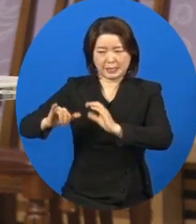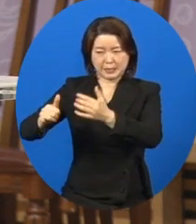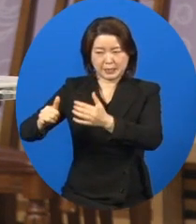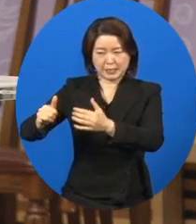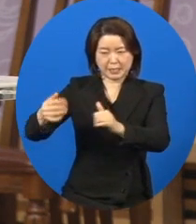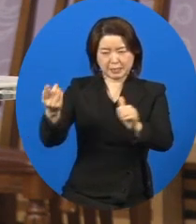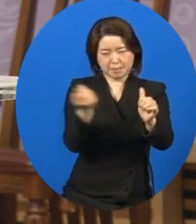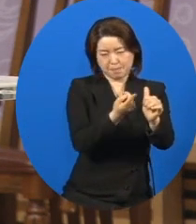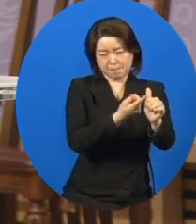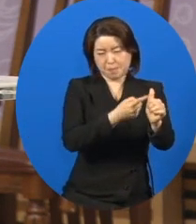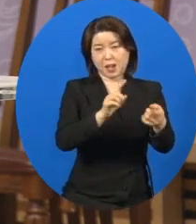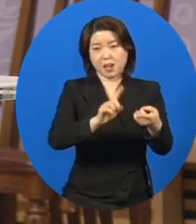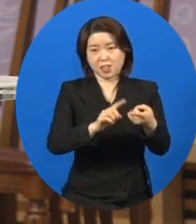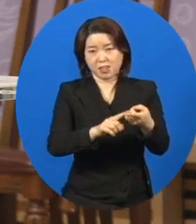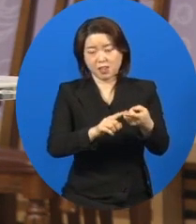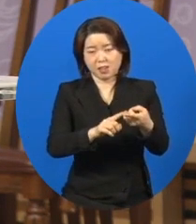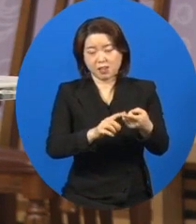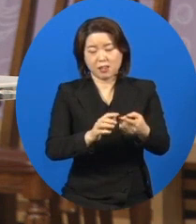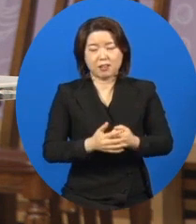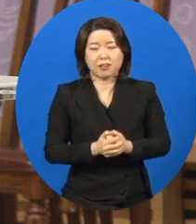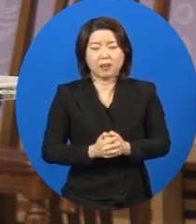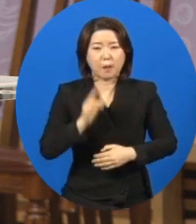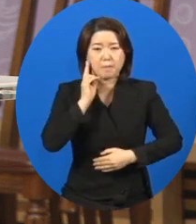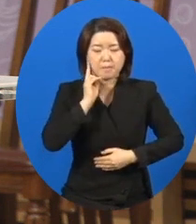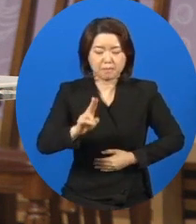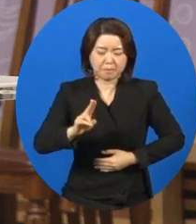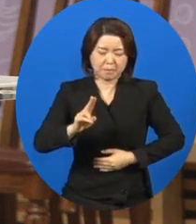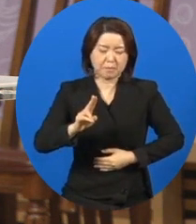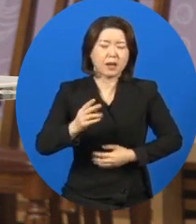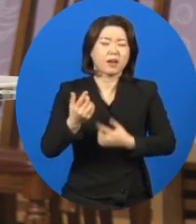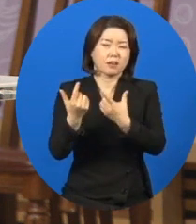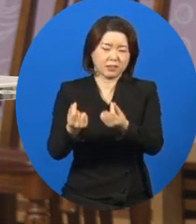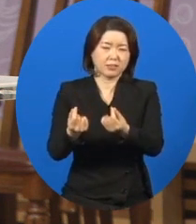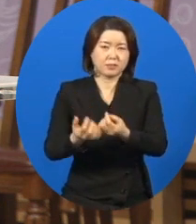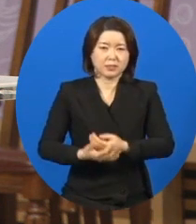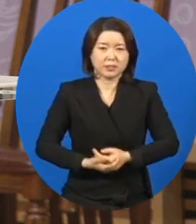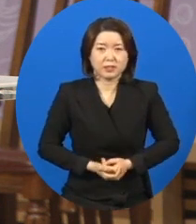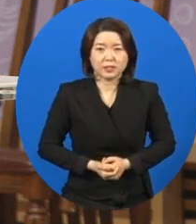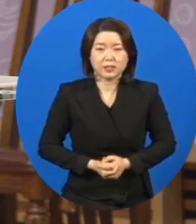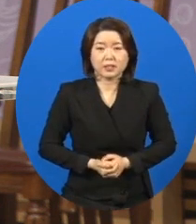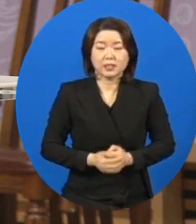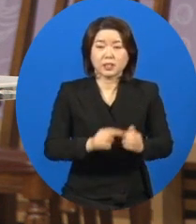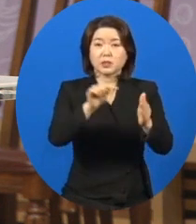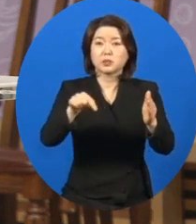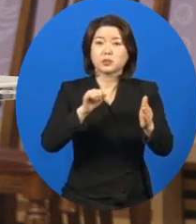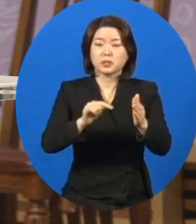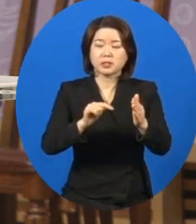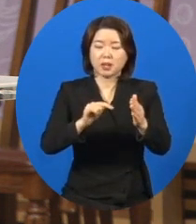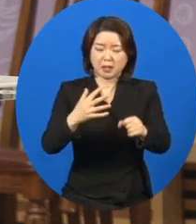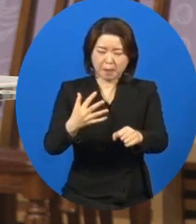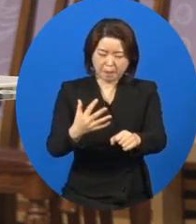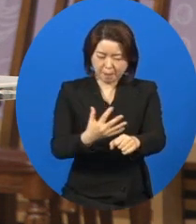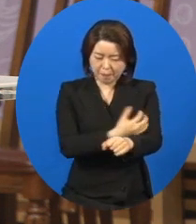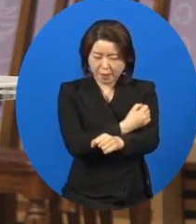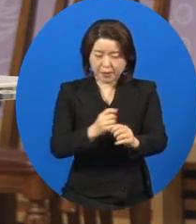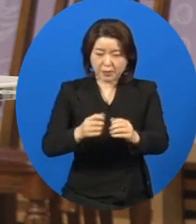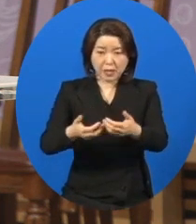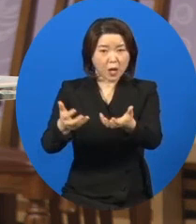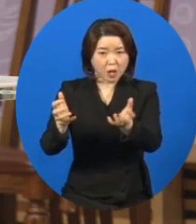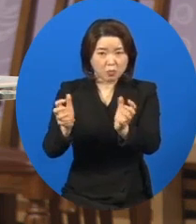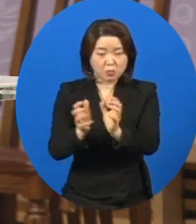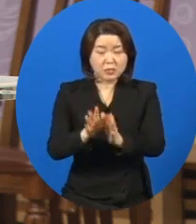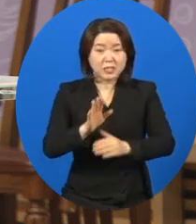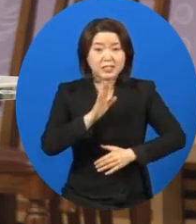비난은 참 매우 심해져 있습니다. 그중에 상당한 부분이 실제로